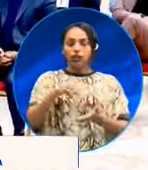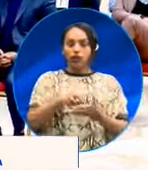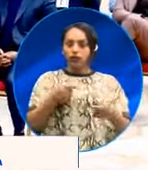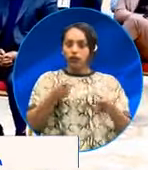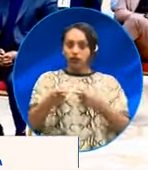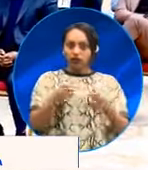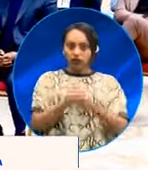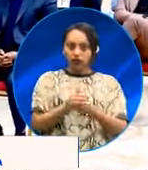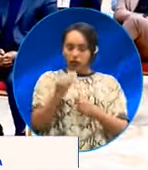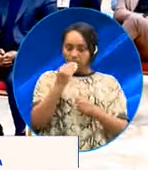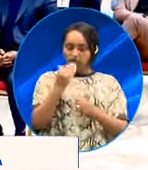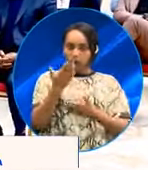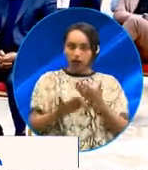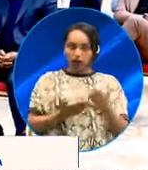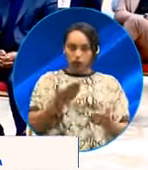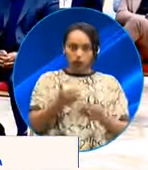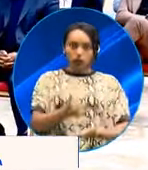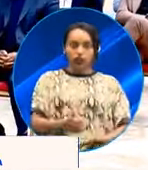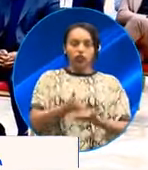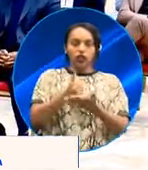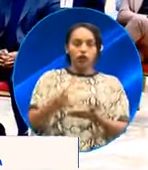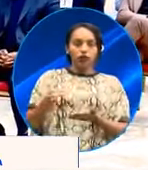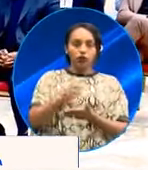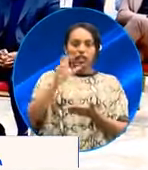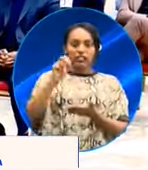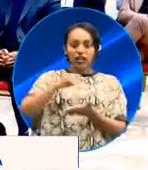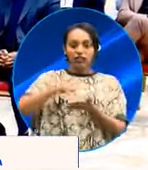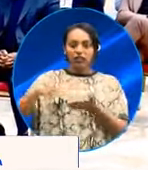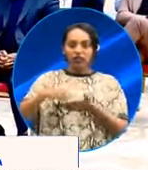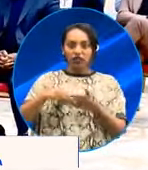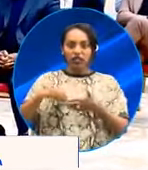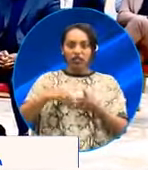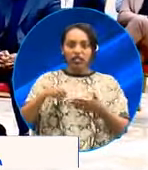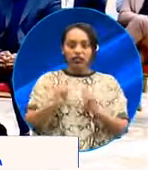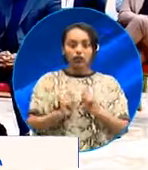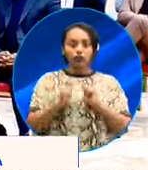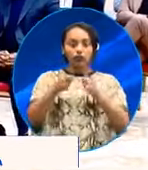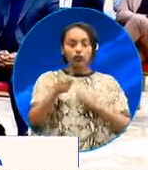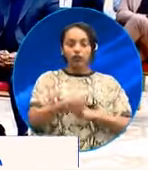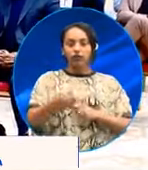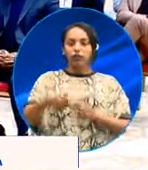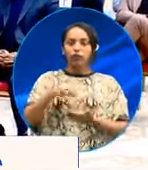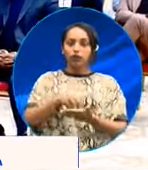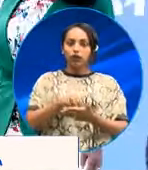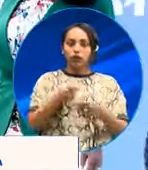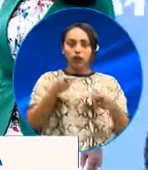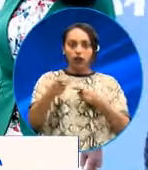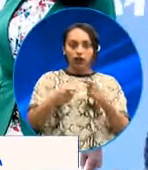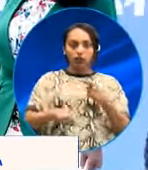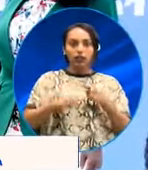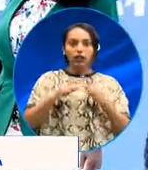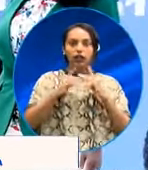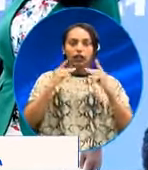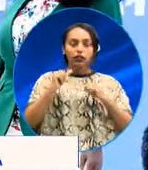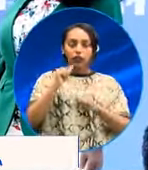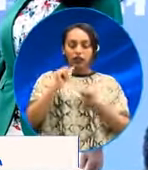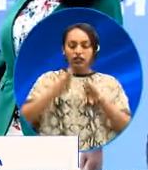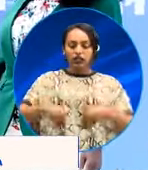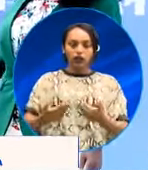ከተማ አስተዳደር የምገባ አገልግሎት ድጋፍ የሚውል የ30 ሚሊዮን ብር የገንዘብ ስጦታ ለአዲስ አበባ ከተማ አስተዳደር ምክትል